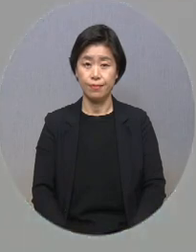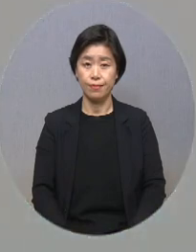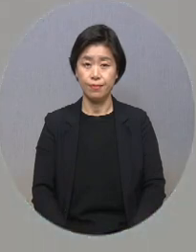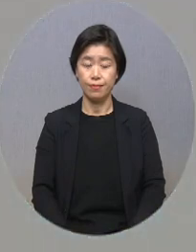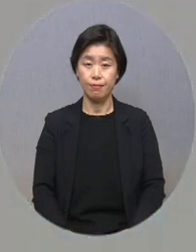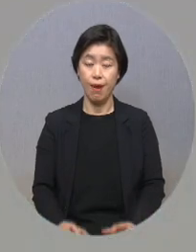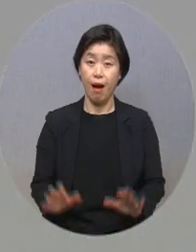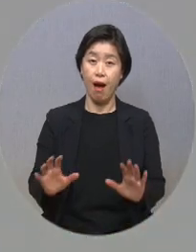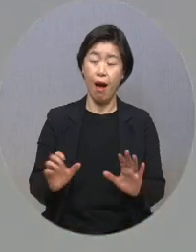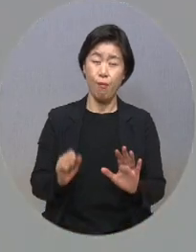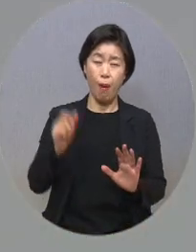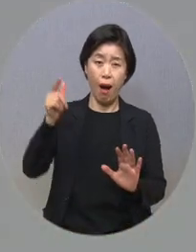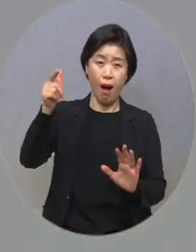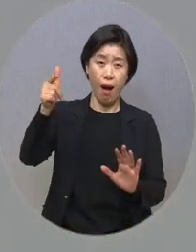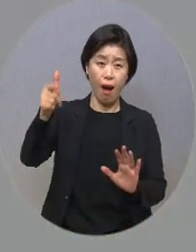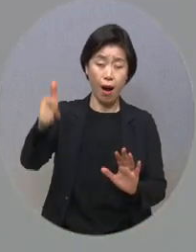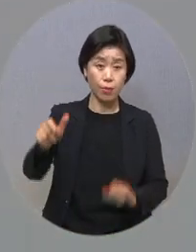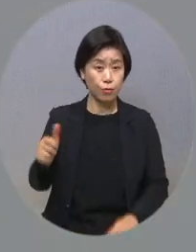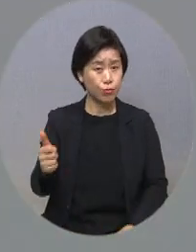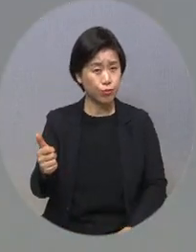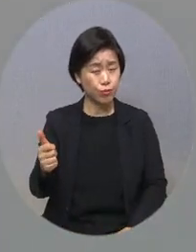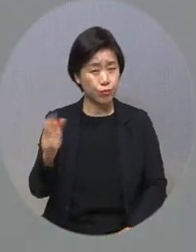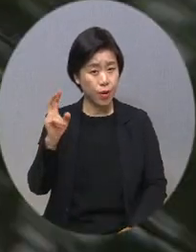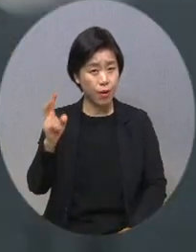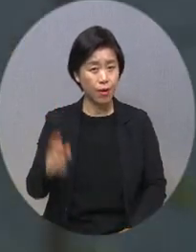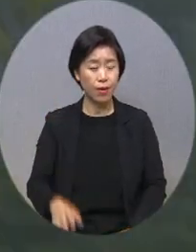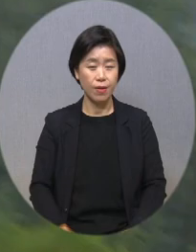죽었다. 안 죽었어? 아니 안 죽었어.